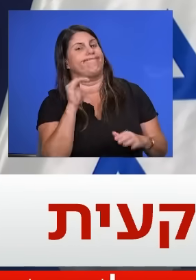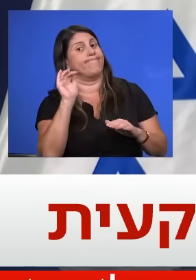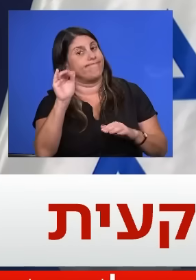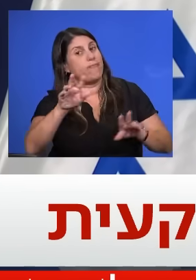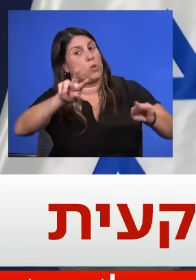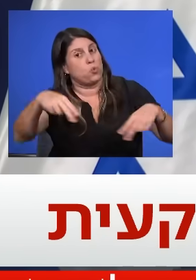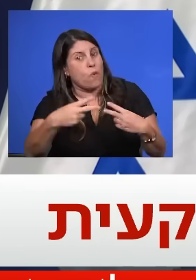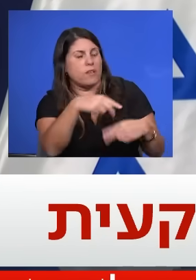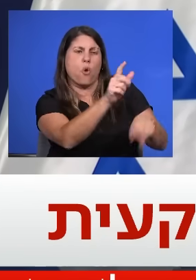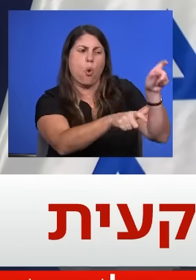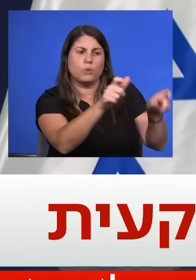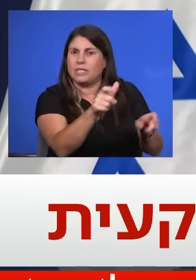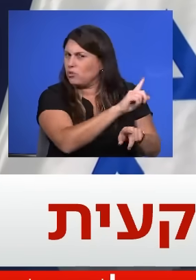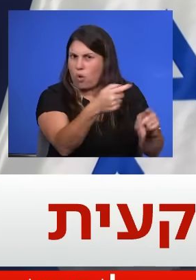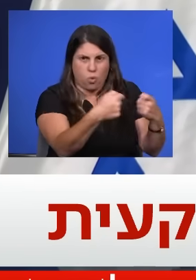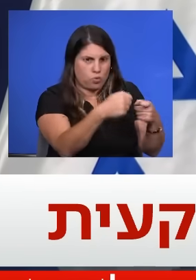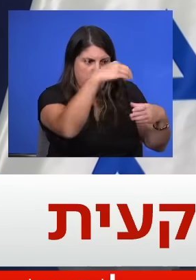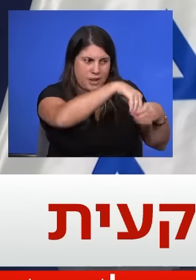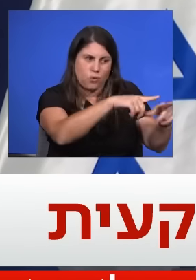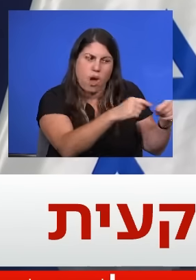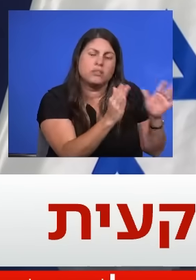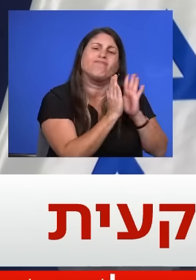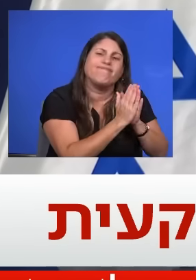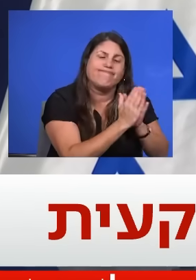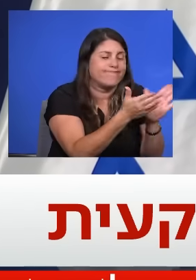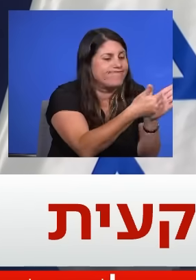בעזה, תתפנו לדרום הרצועה.